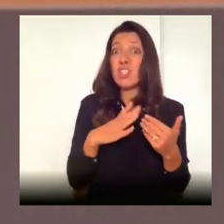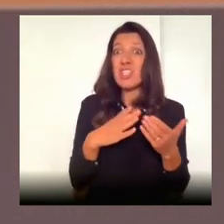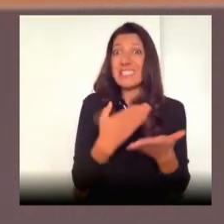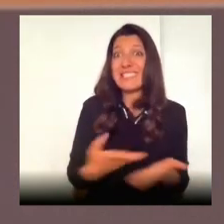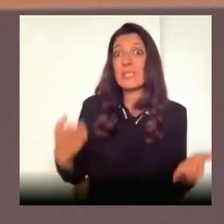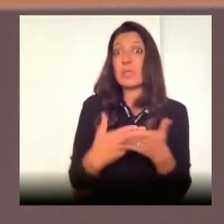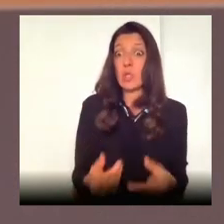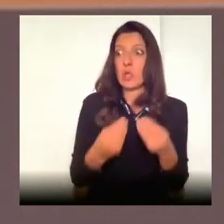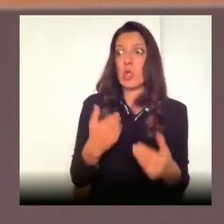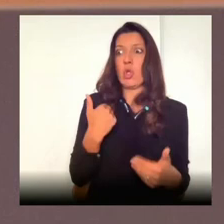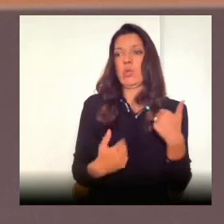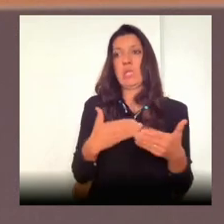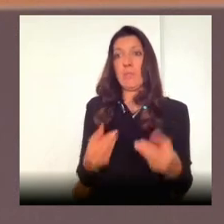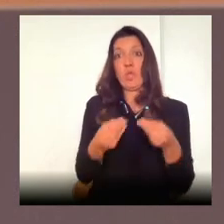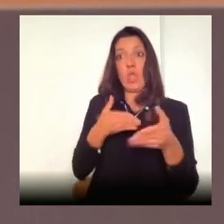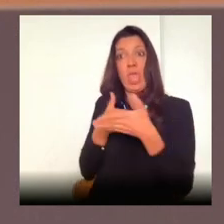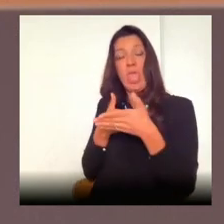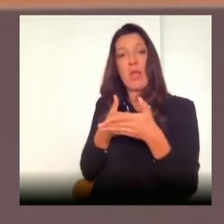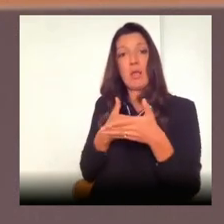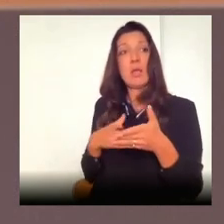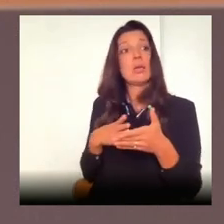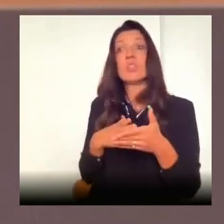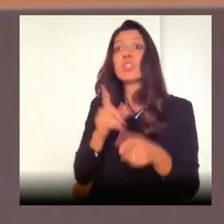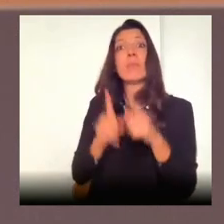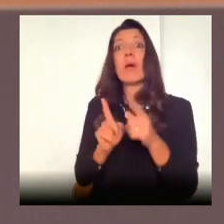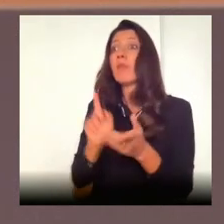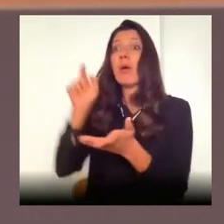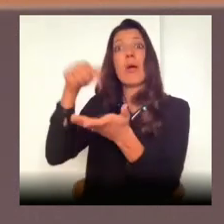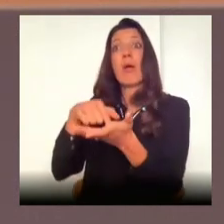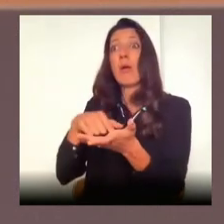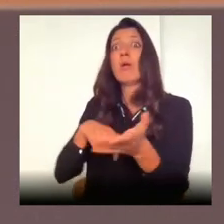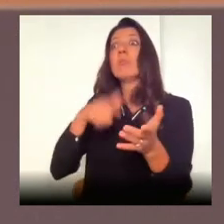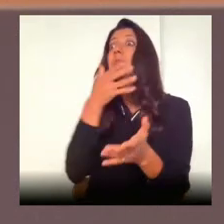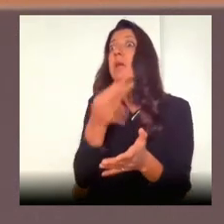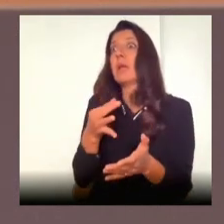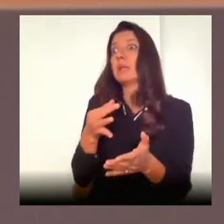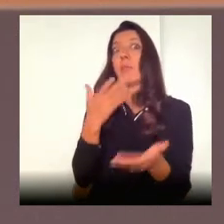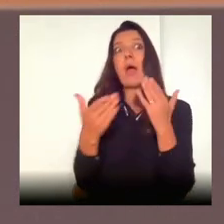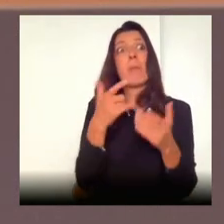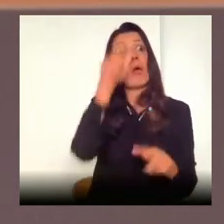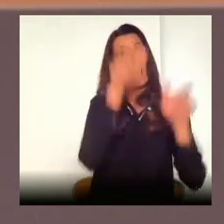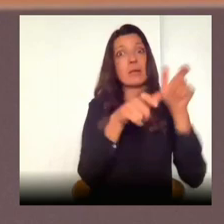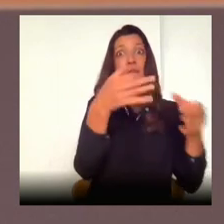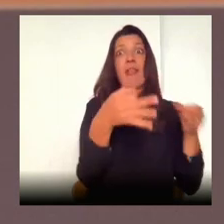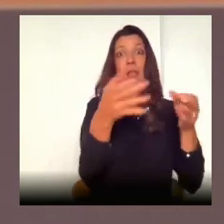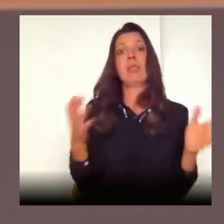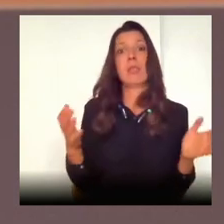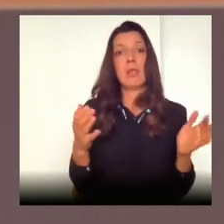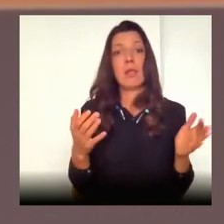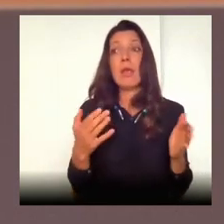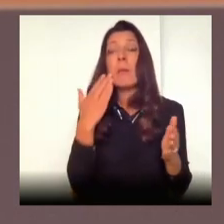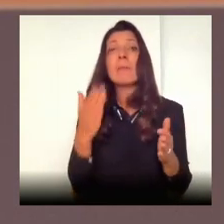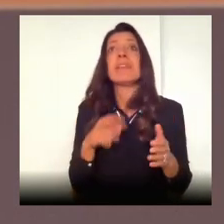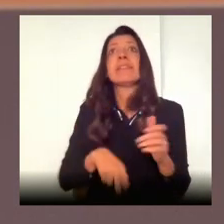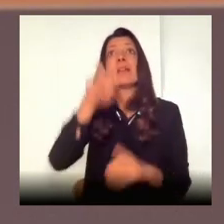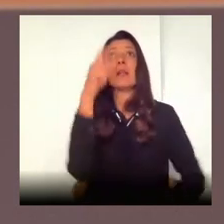Moi, il y a des endroits avec mon fauteuil où je serais même plus à l'aise que beaucoup de valides. En revanche, si on me met devant un escalier, effectivement,